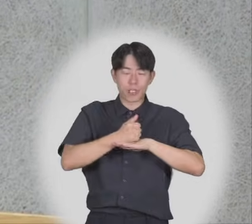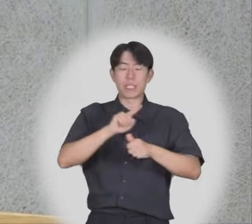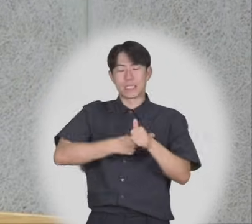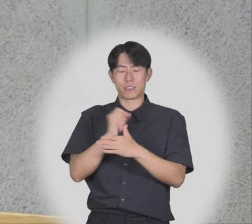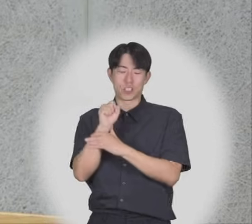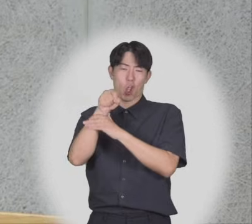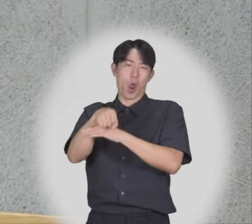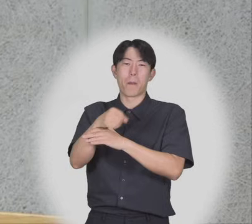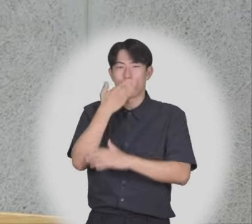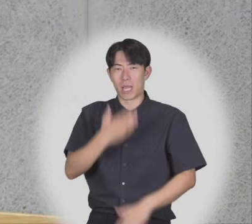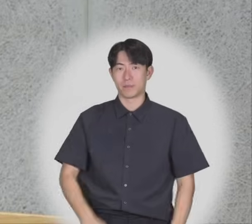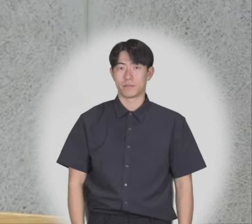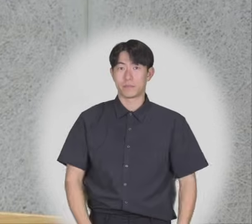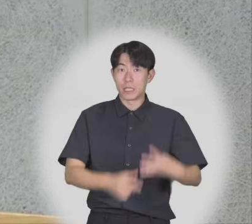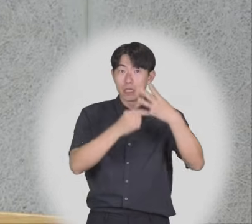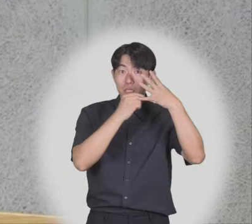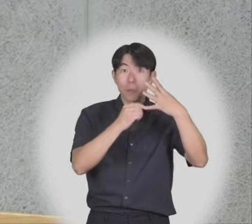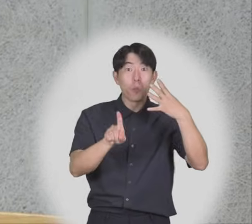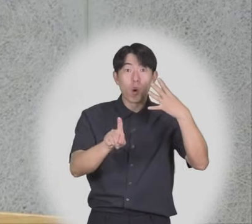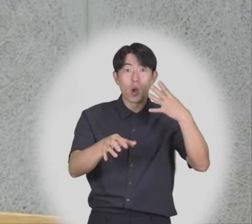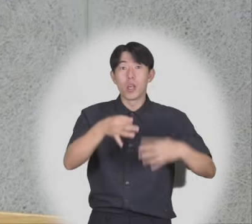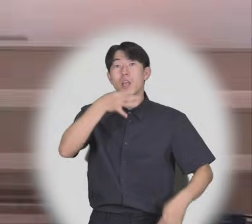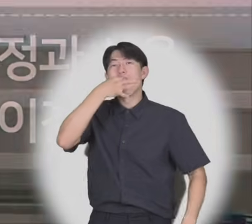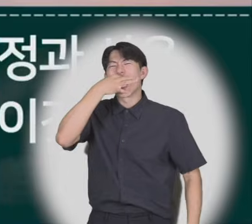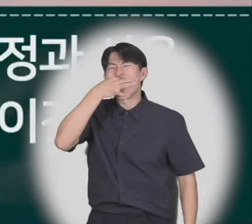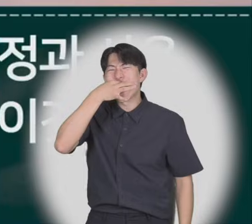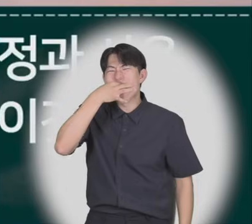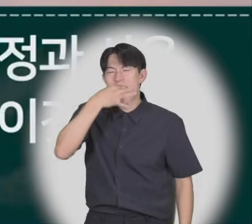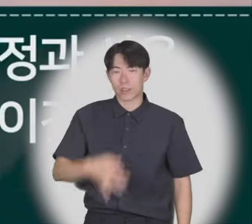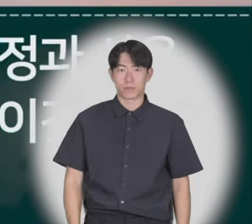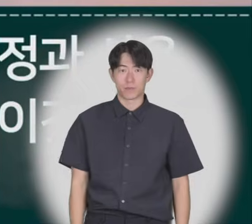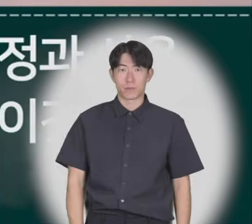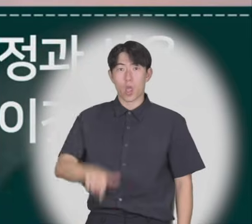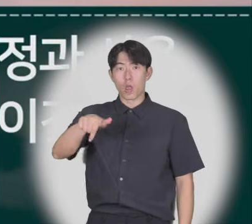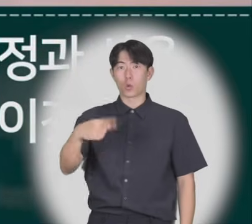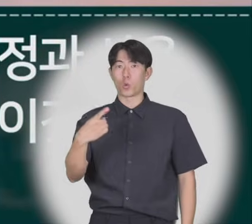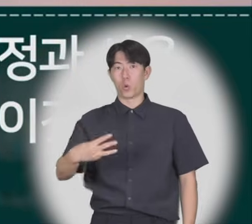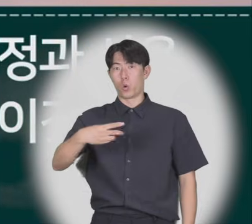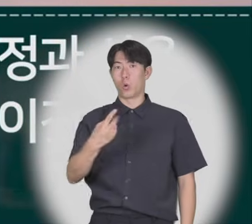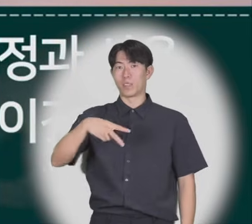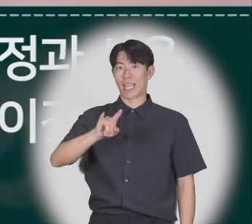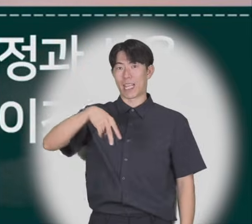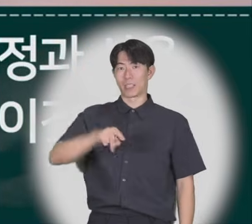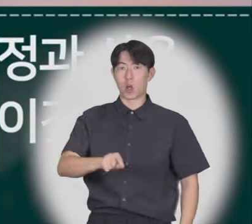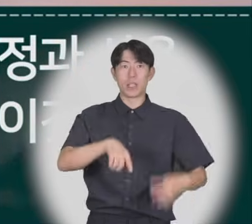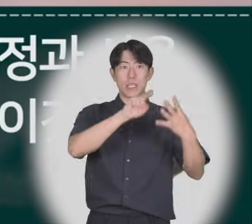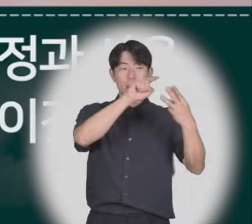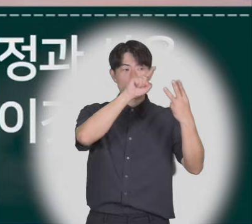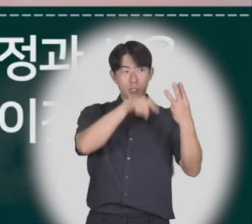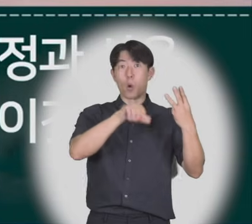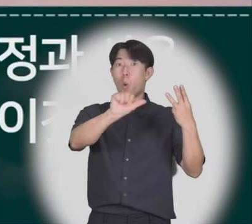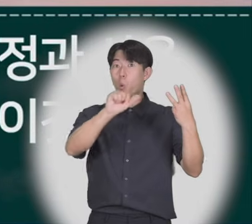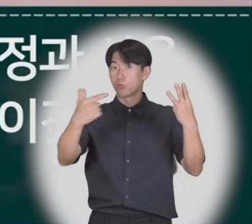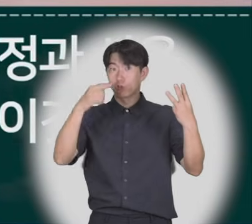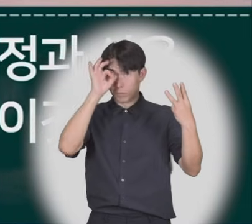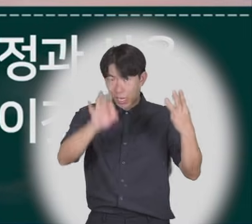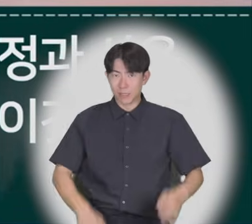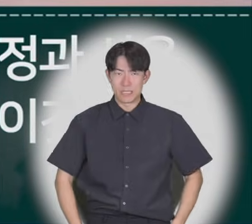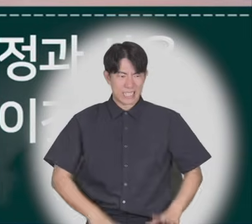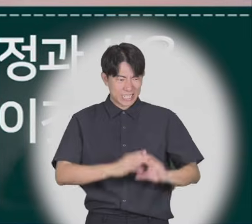다음에는 욕심입니다. 골로새서 3장 5절과 6절에 그러므로 땅에 있는 지체를 죽이라,